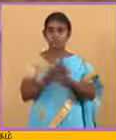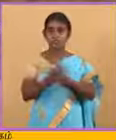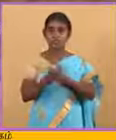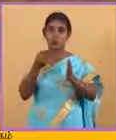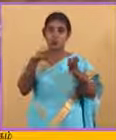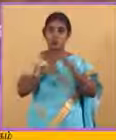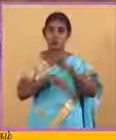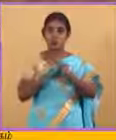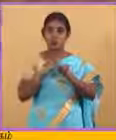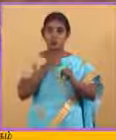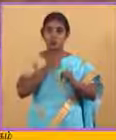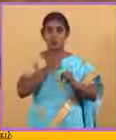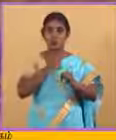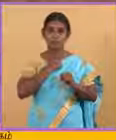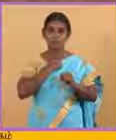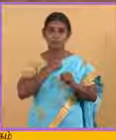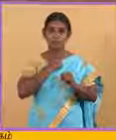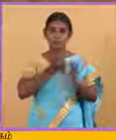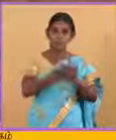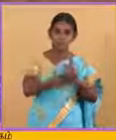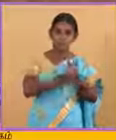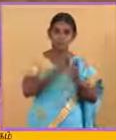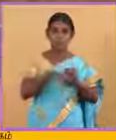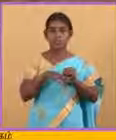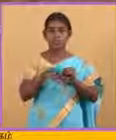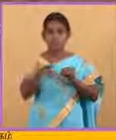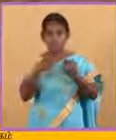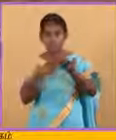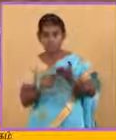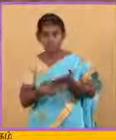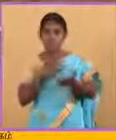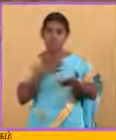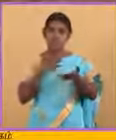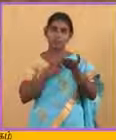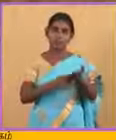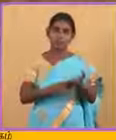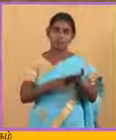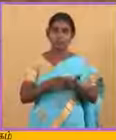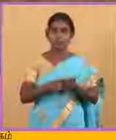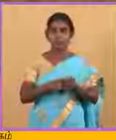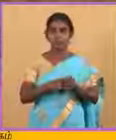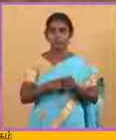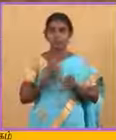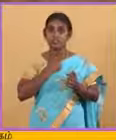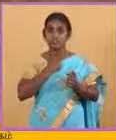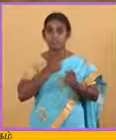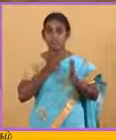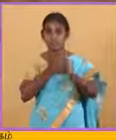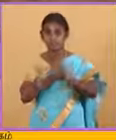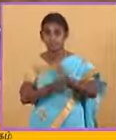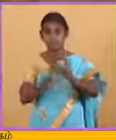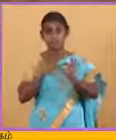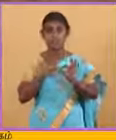நானும் திறமைசாலியாகிவிடேன், நீ மதிக்கப்படுவனாக இருந்தால் நானும் மதிக்கப்படுவேன். நான் திறமைசாலியாவதும் நீ